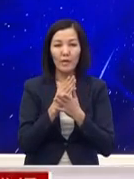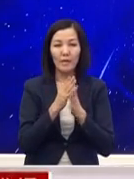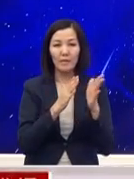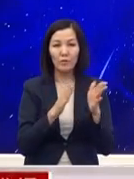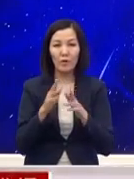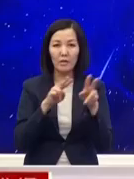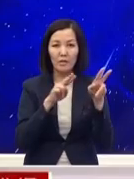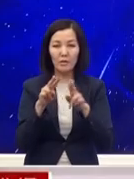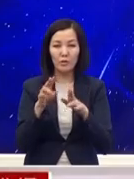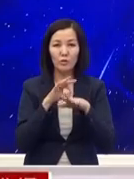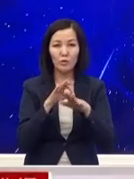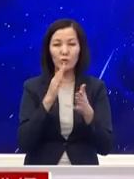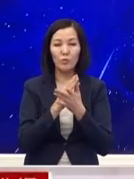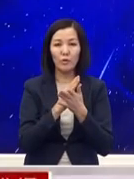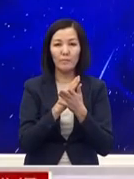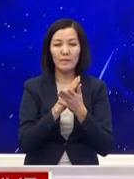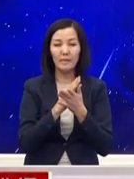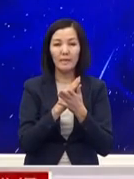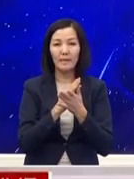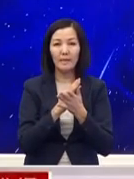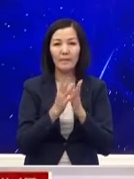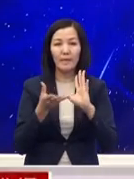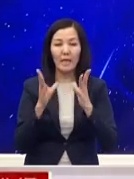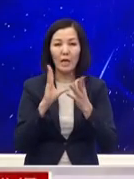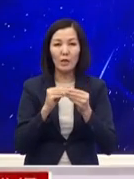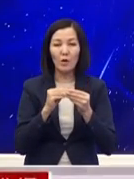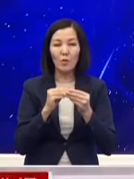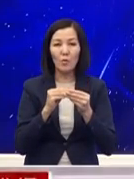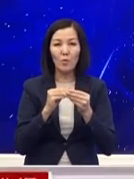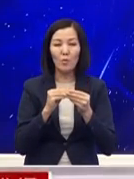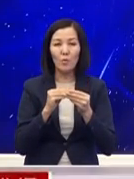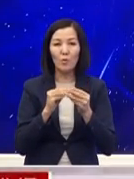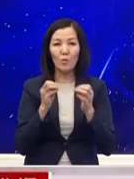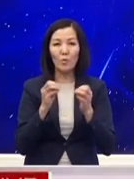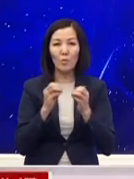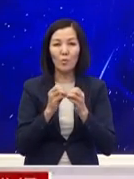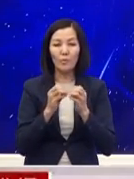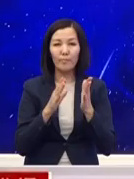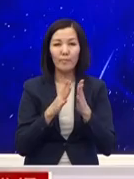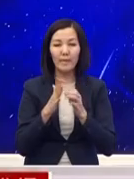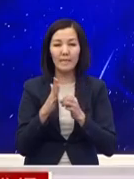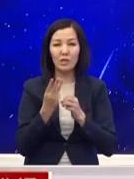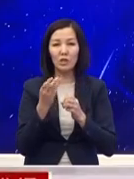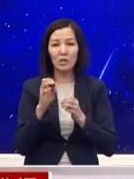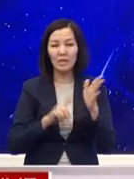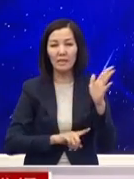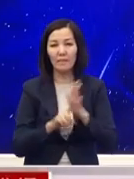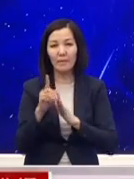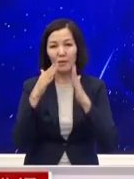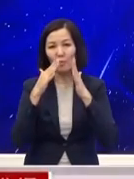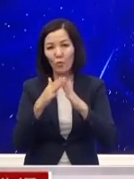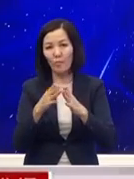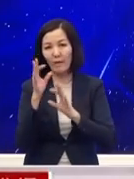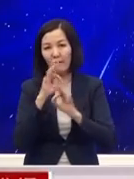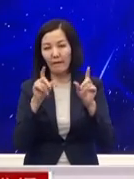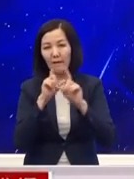отырмыз. Мониторинг нәтижелерін талдау ағымдағы жылдың 15-ші шілдеден 9-ші қарашаға дейін көтерме сауда қоймалар мен